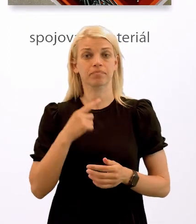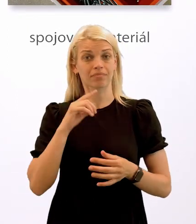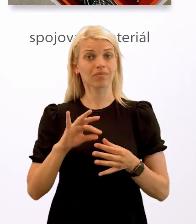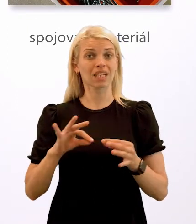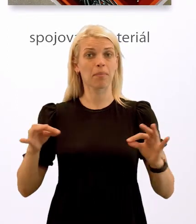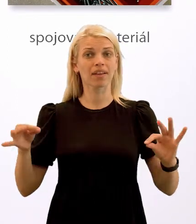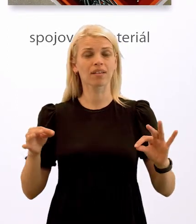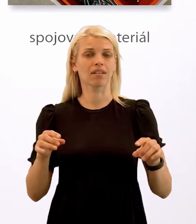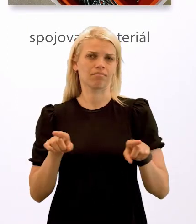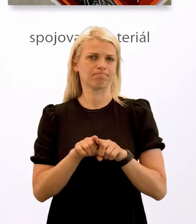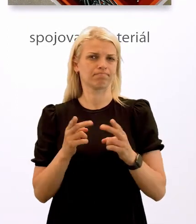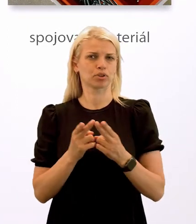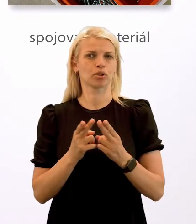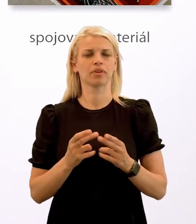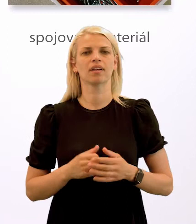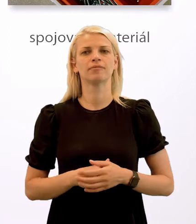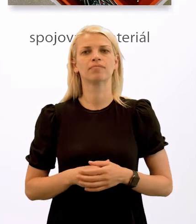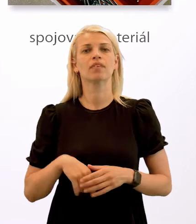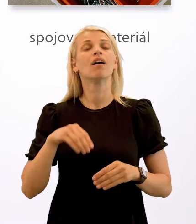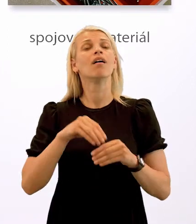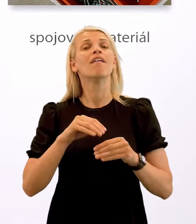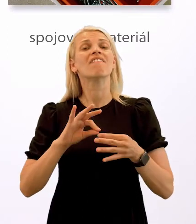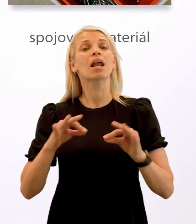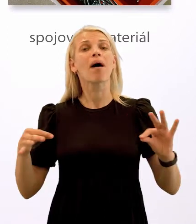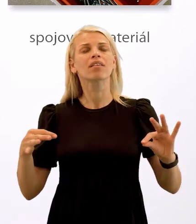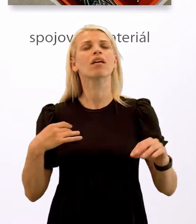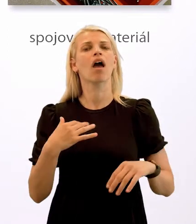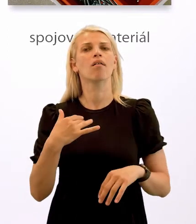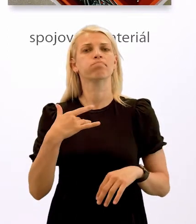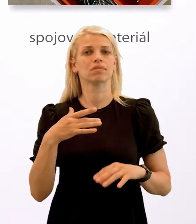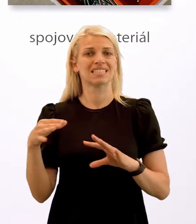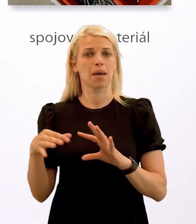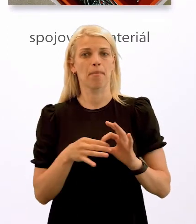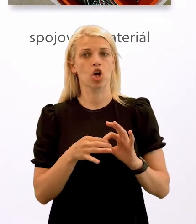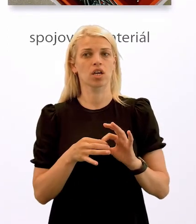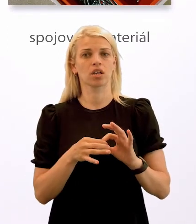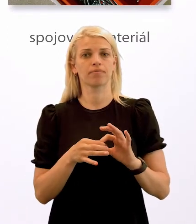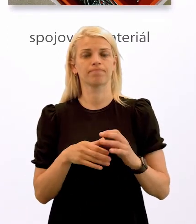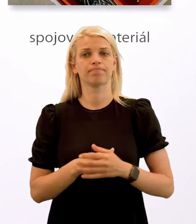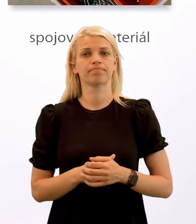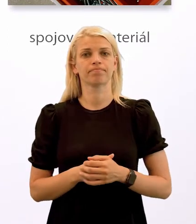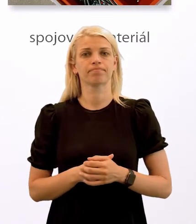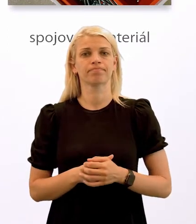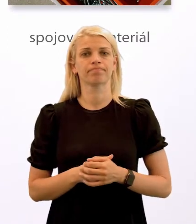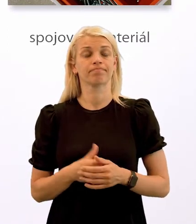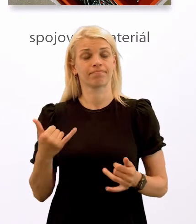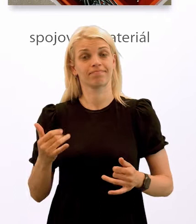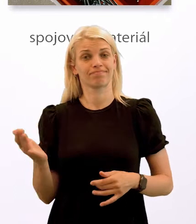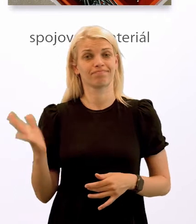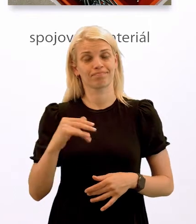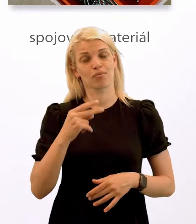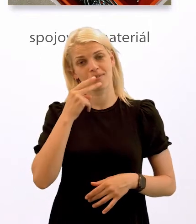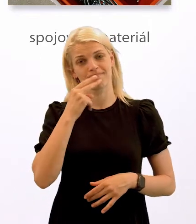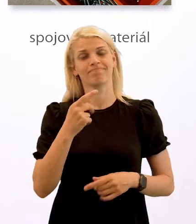gramatike máme niečo podobné. V gramatike totiž máme spojky. Priatelia, poďme na to a poďme